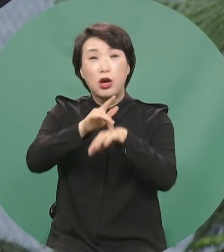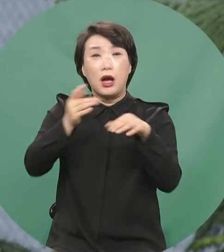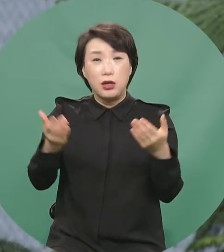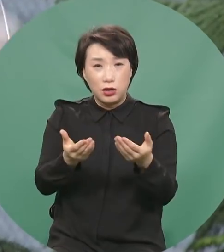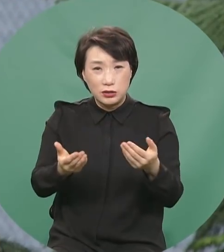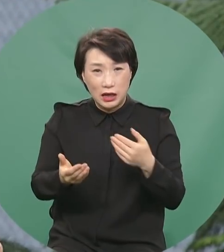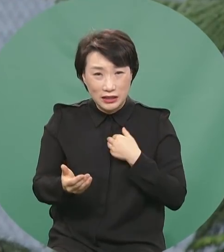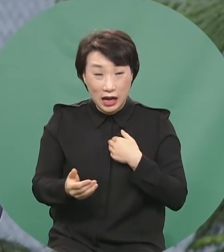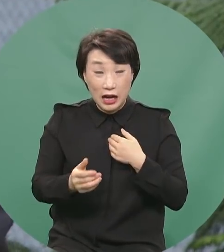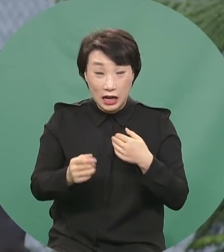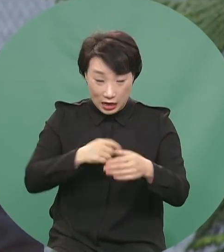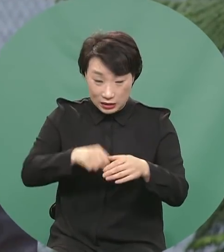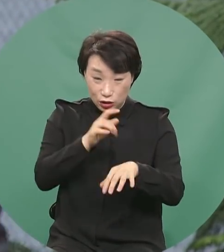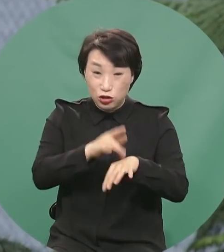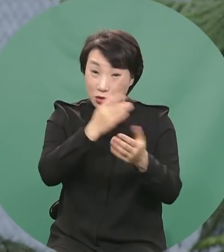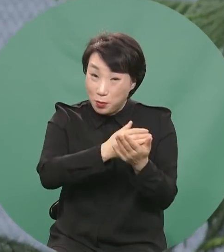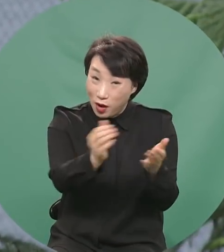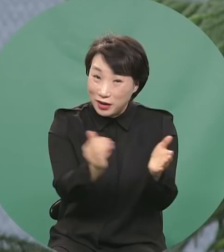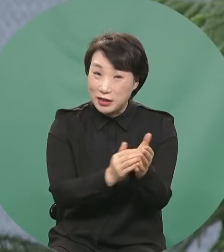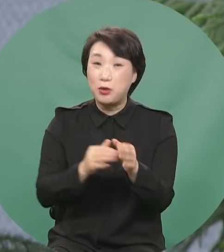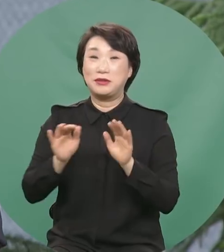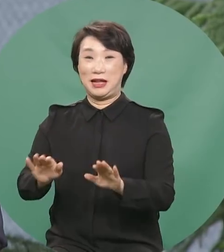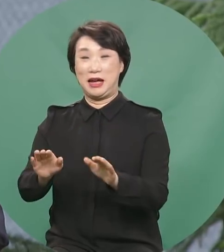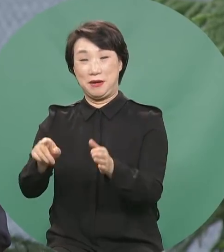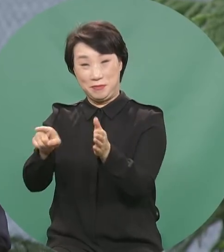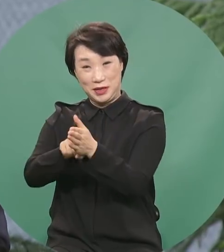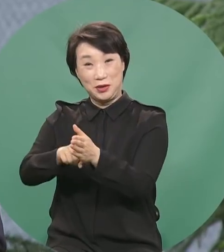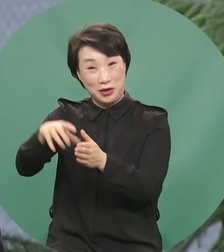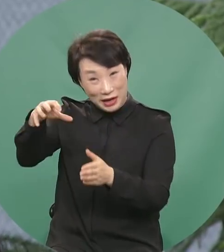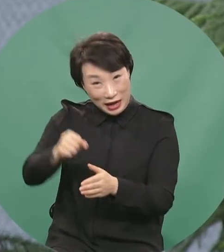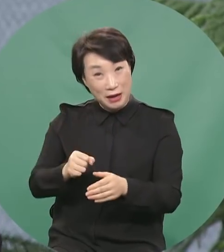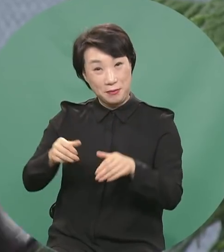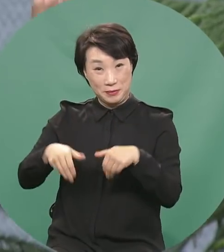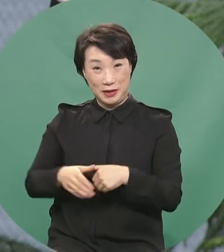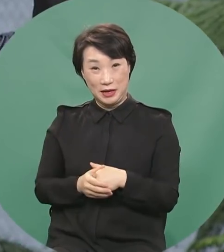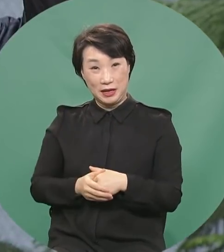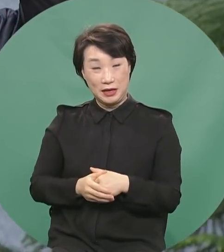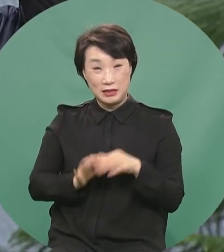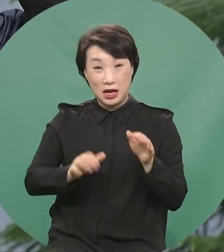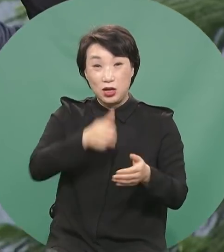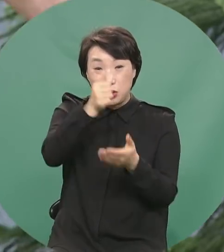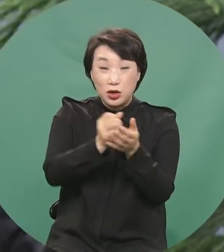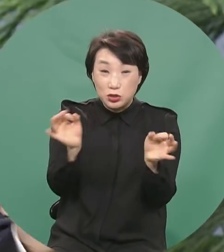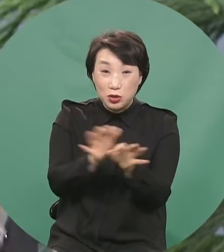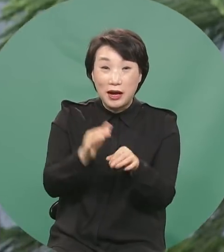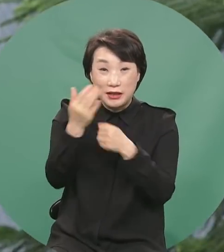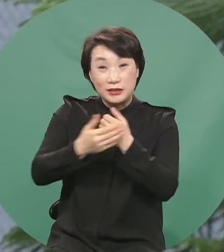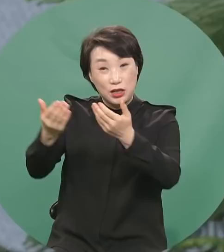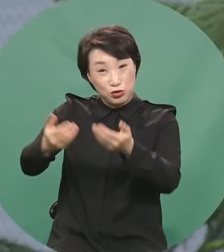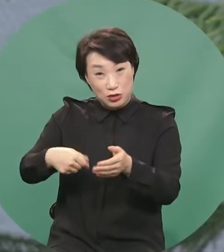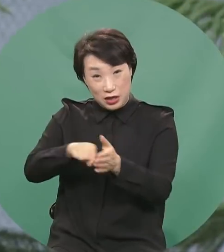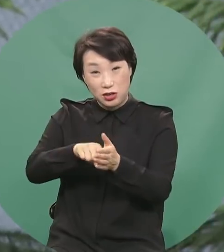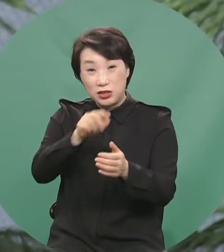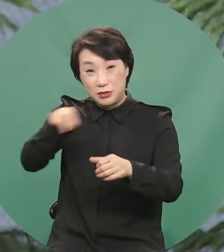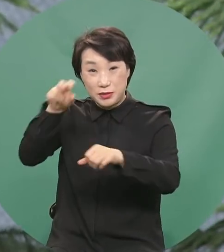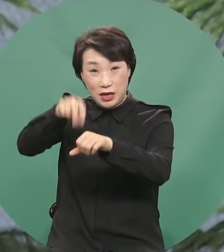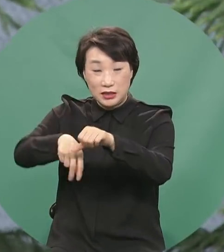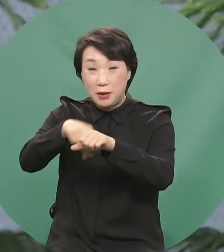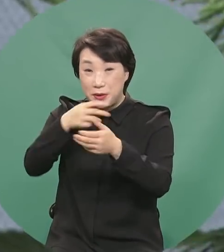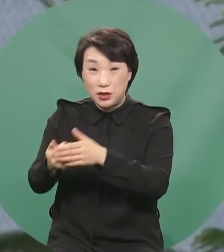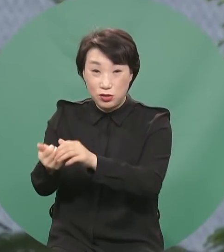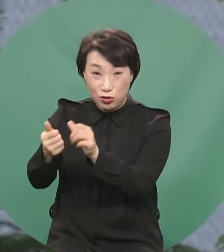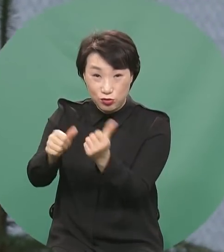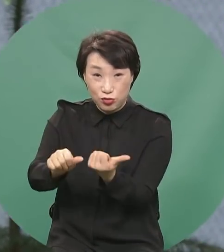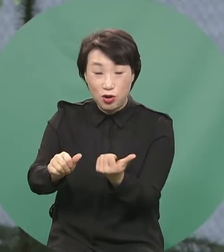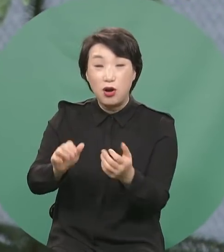그 귀신을 몰아내고 믿고 가져야 합니다. 속죄의 은총을 주시고 피 흘려 죽으시고 부활하시고